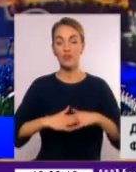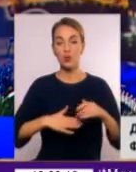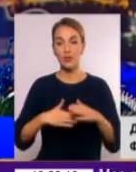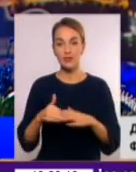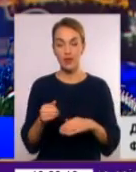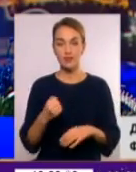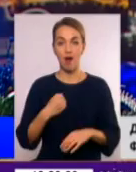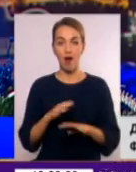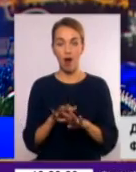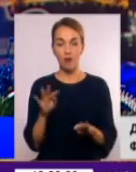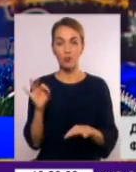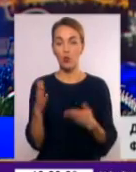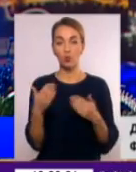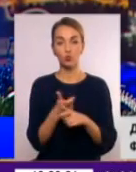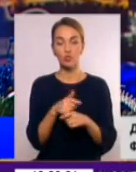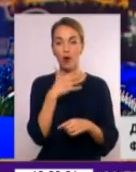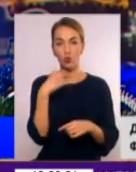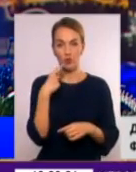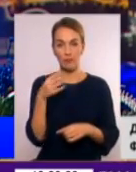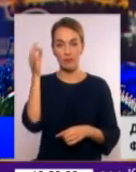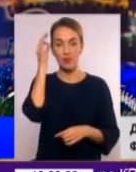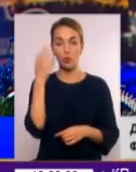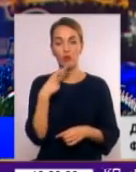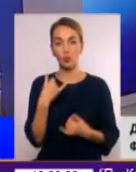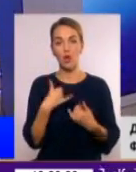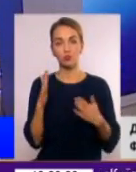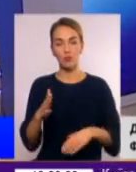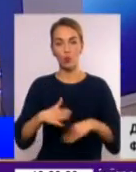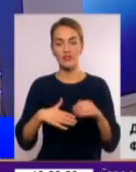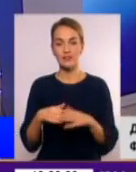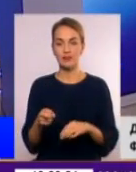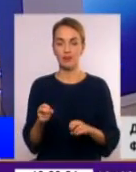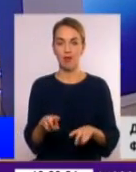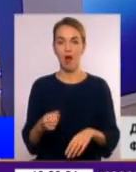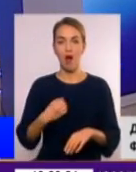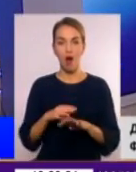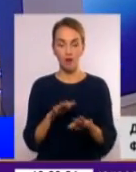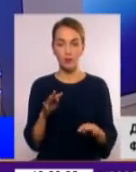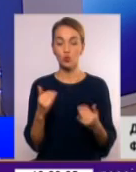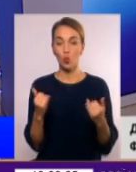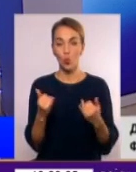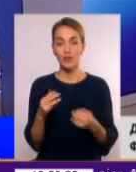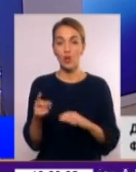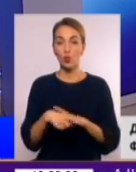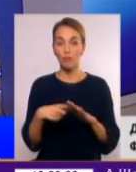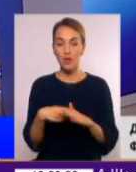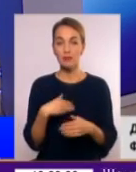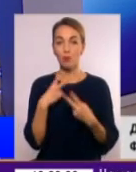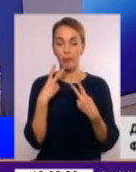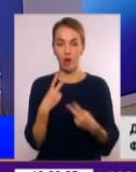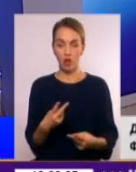професіоналізація армії, про яку дуже багато говорили, пам'ятаєте, коли говорили, у нас буде професійна армія, і так далі. Тобто сьогодні на Донбасі ми